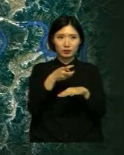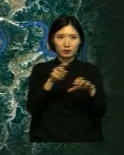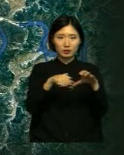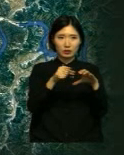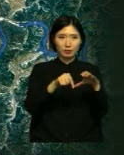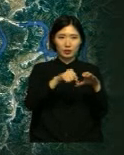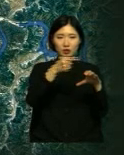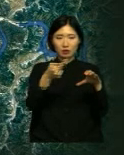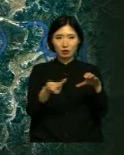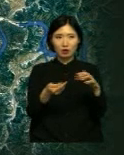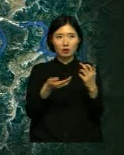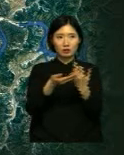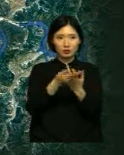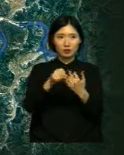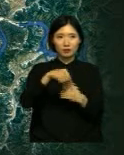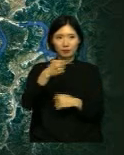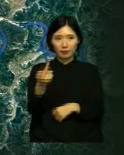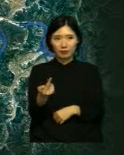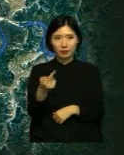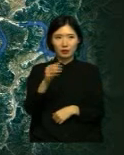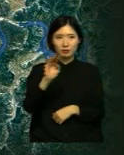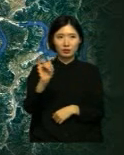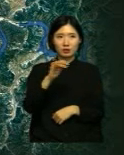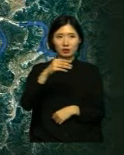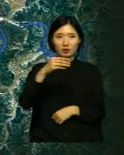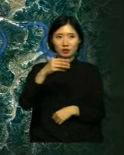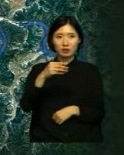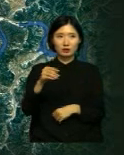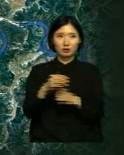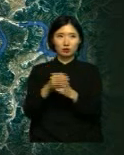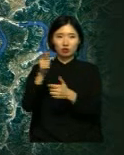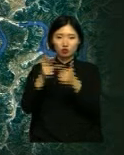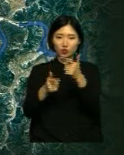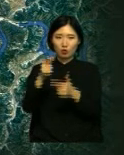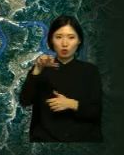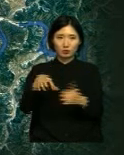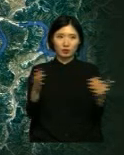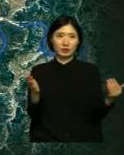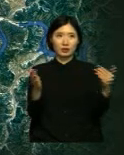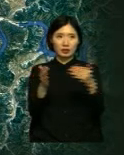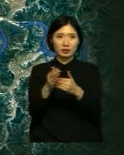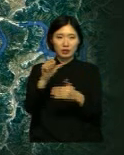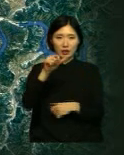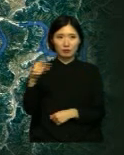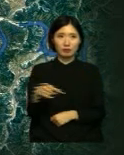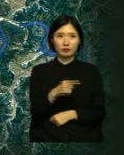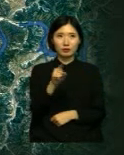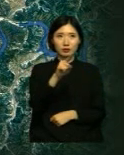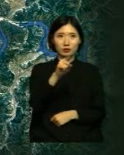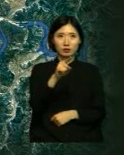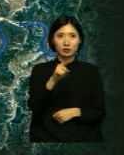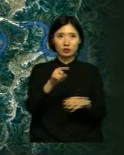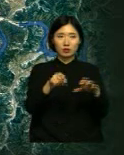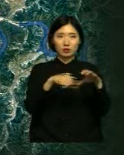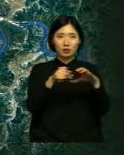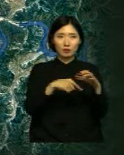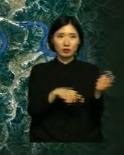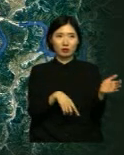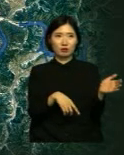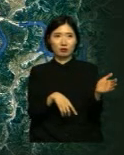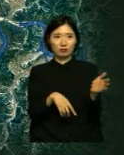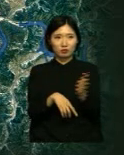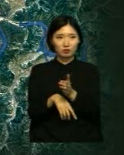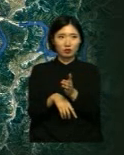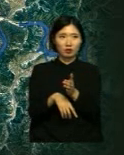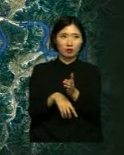출발해 남이섬과 뿌띠 프랑스를 거쳐 아침 고요 수목원을 오가는 A코스와 북면 목동 터미널에서 출발해 자라섬을